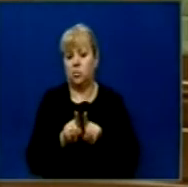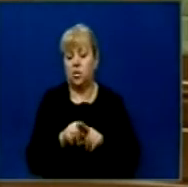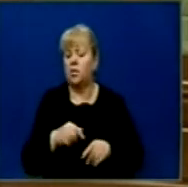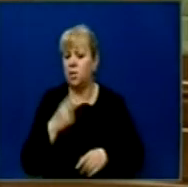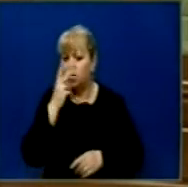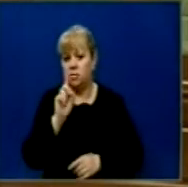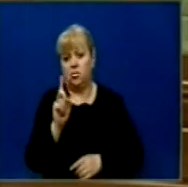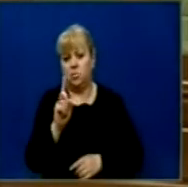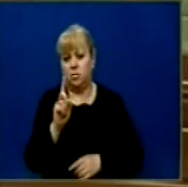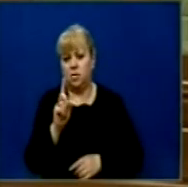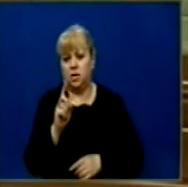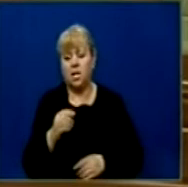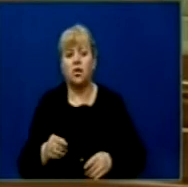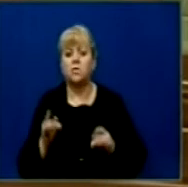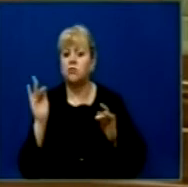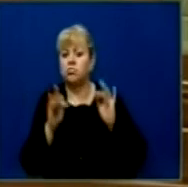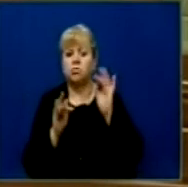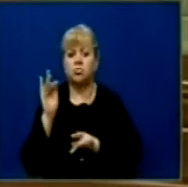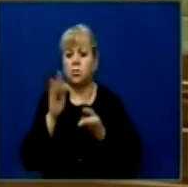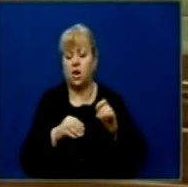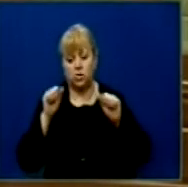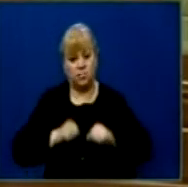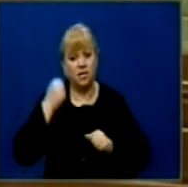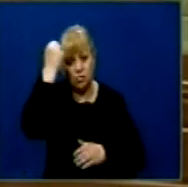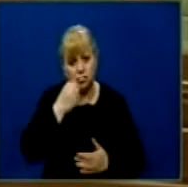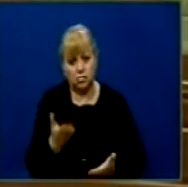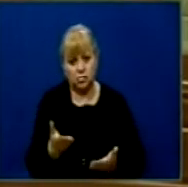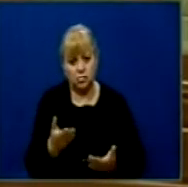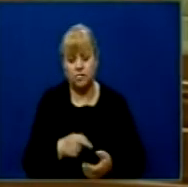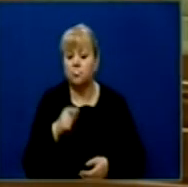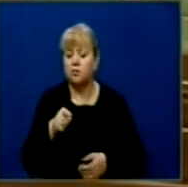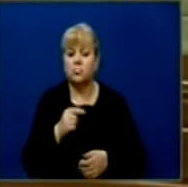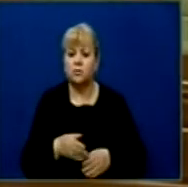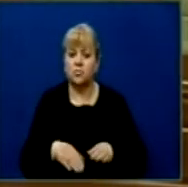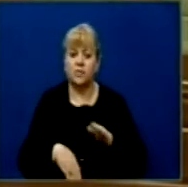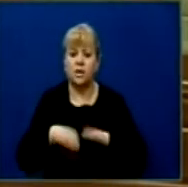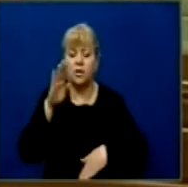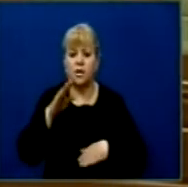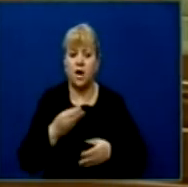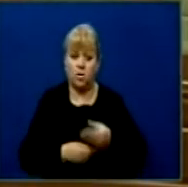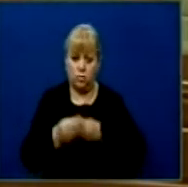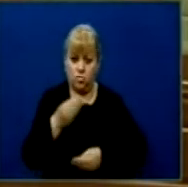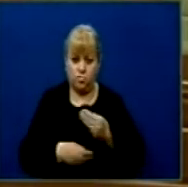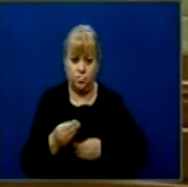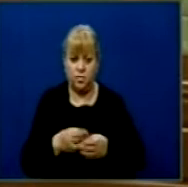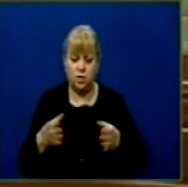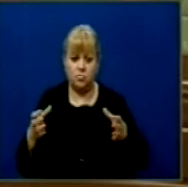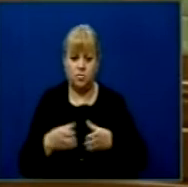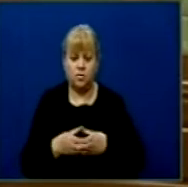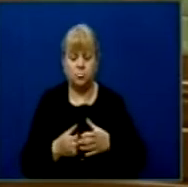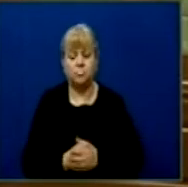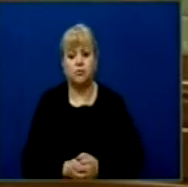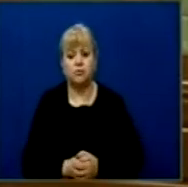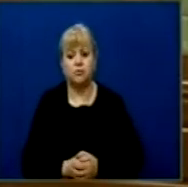kuptohet me këtë qasje jo kritike me cilën e përdor qeveria e Kosovës. E ajo është rritja e Kosovës. rritja e brutoproduktit vendore, apo